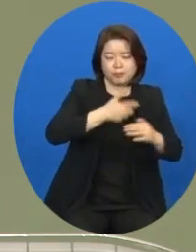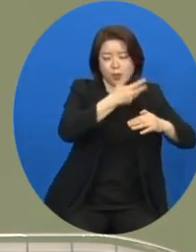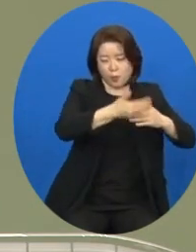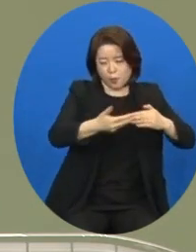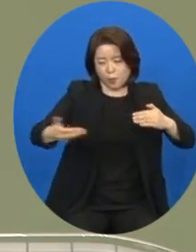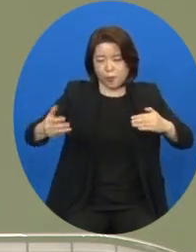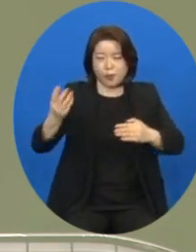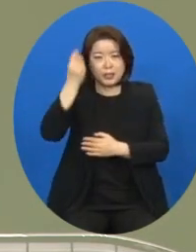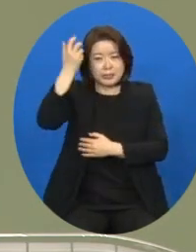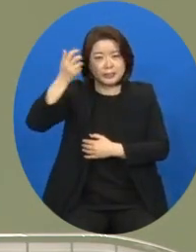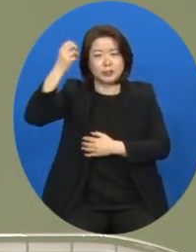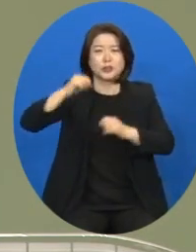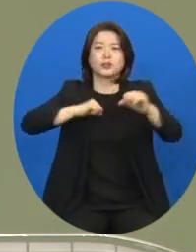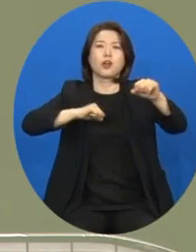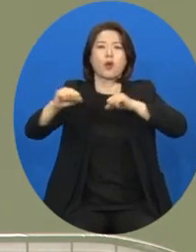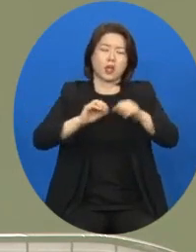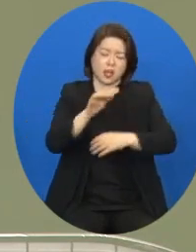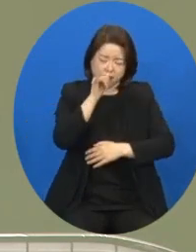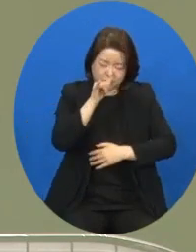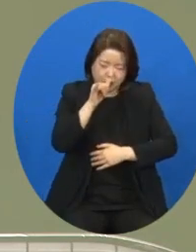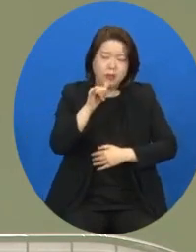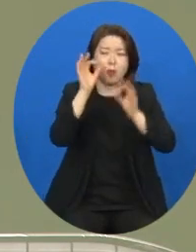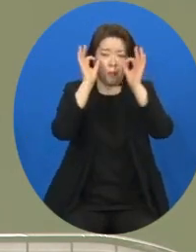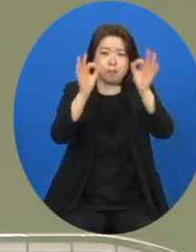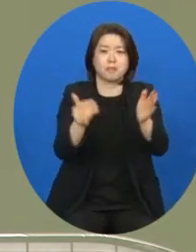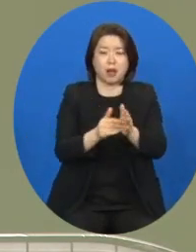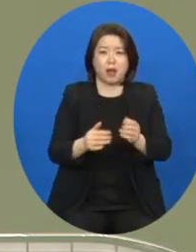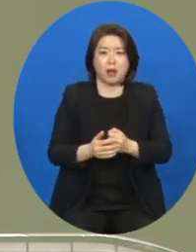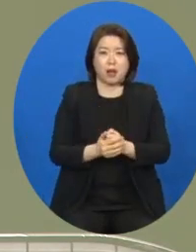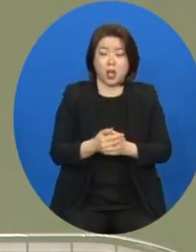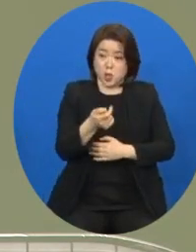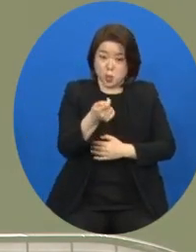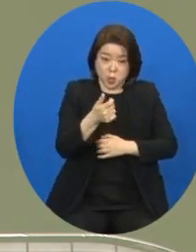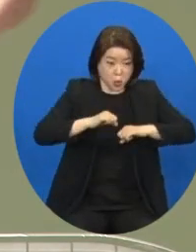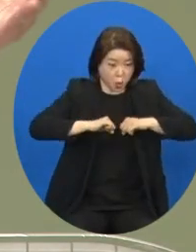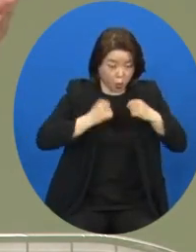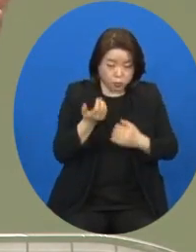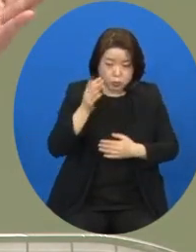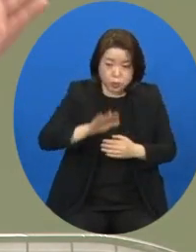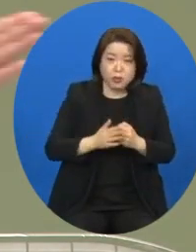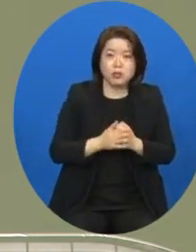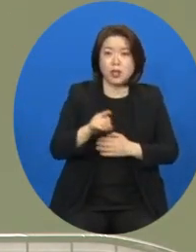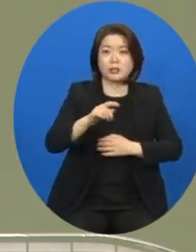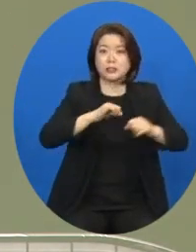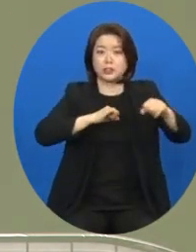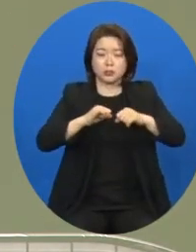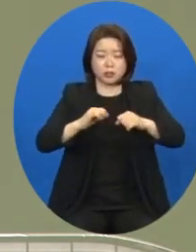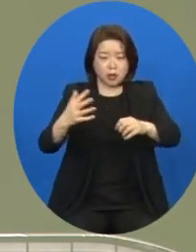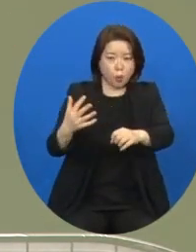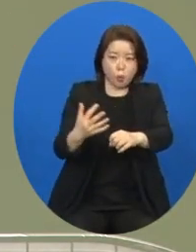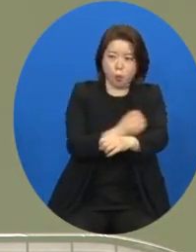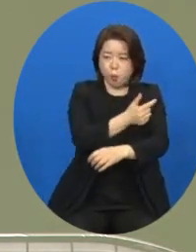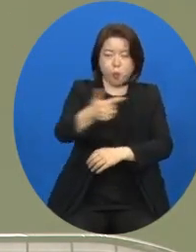강이신 성령의 역사가 있구나. 조금 순종했더니 그 역사가 엄청난